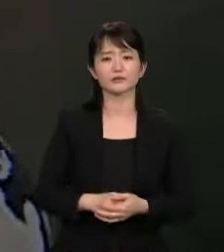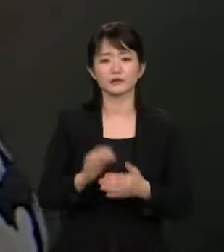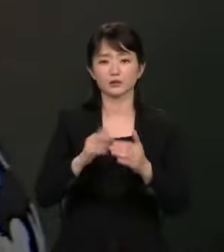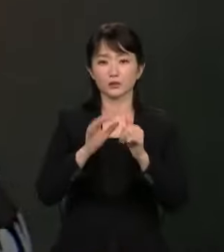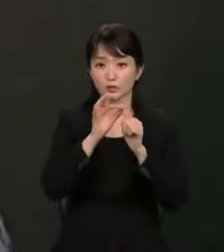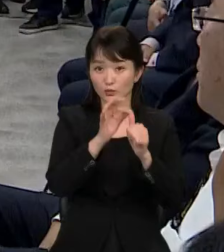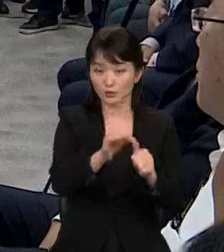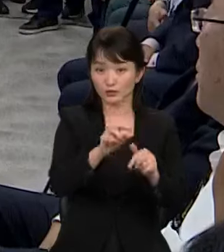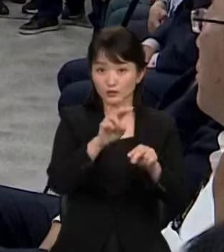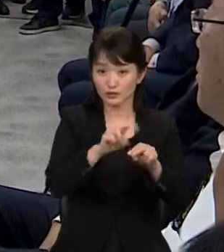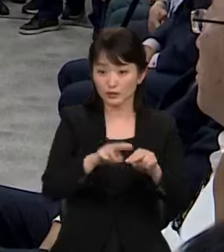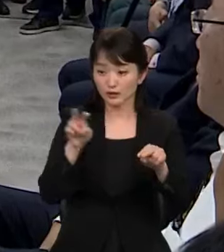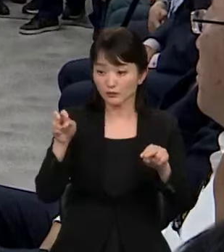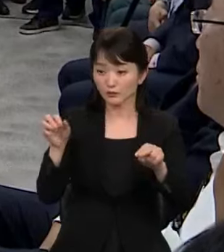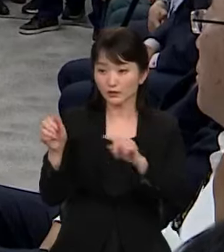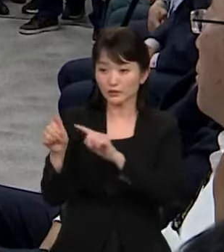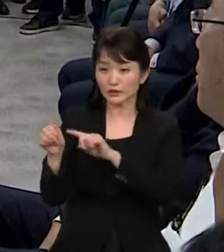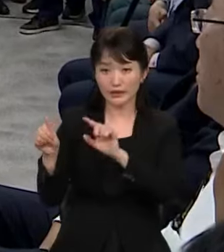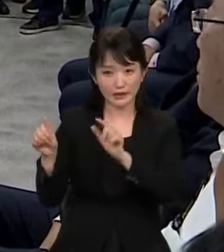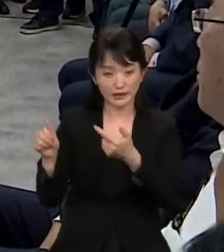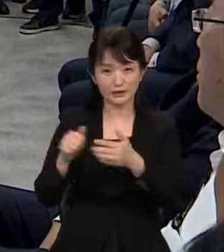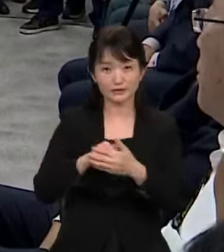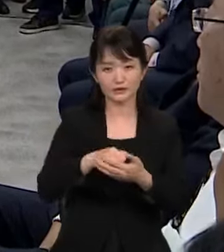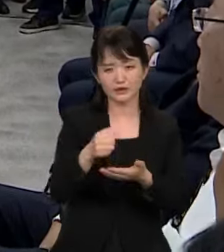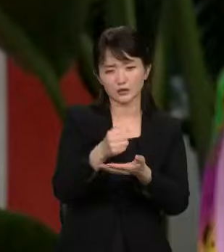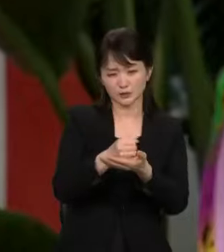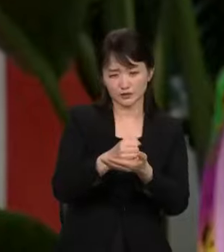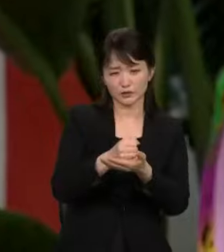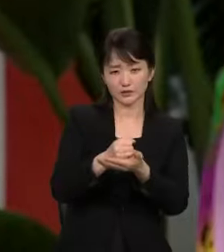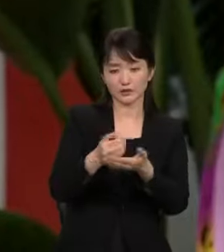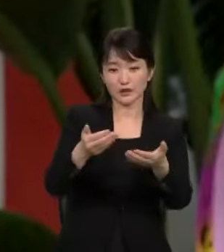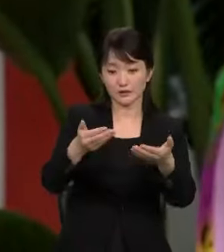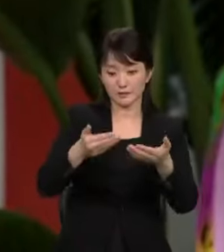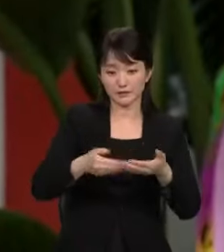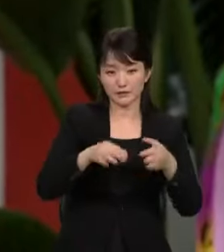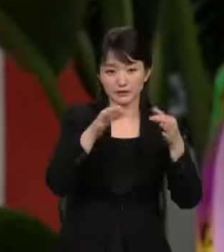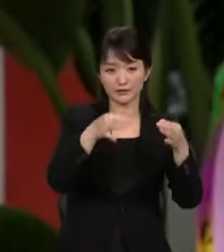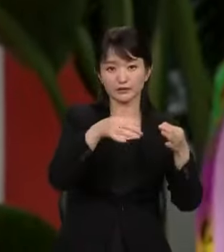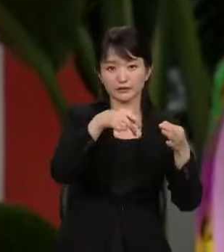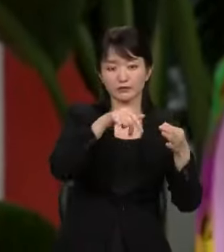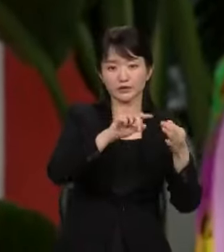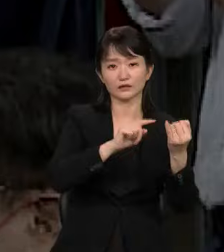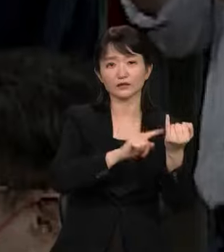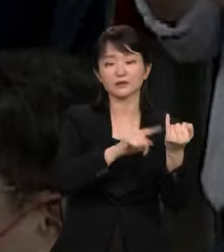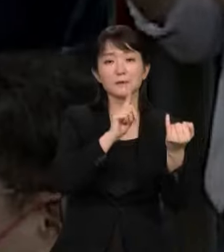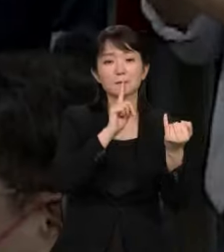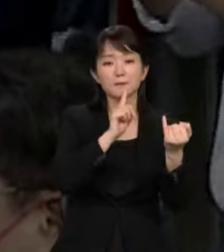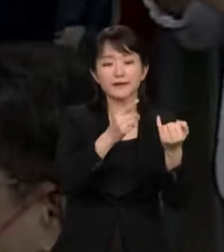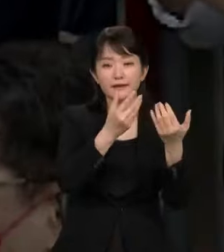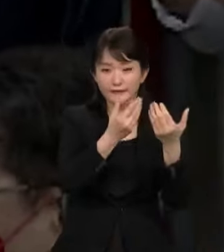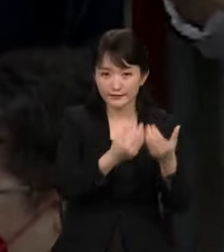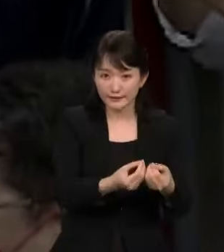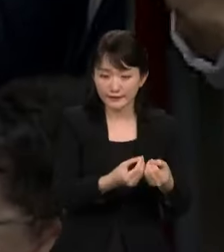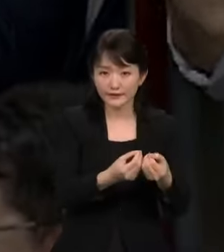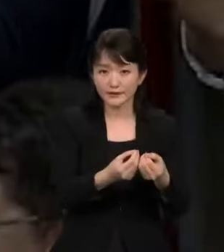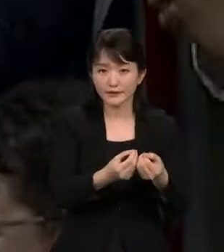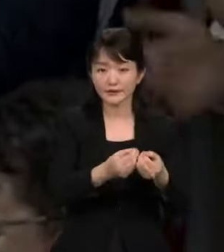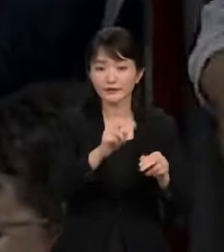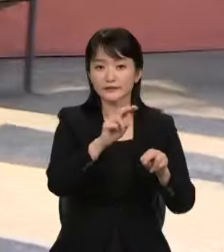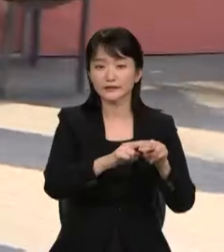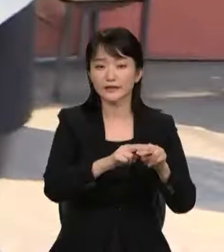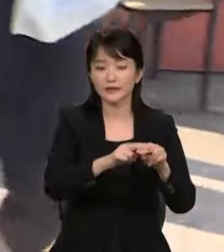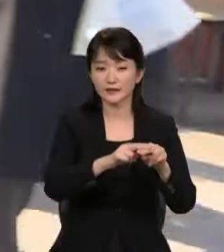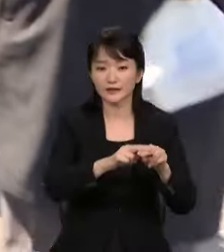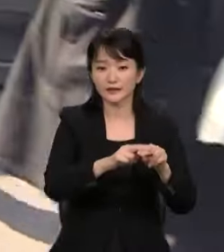공천은 명태균이 아닌 건진법사 등에 받았다고 했던 김 전 의원 발언을 예로 들면서 공천 대가로 돈을 줬다는